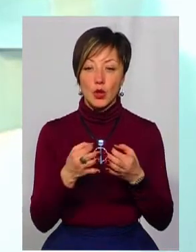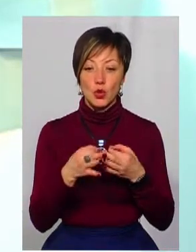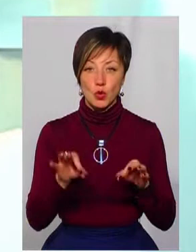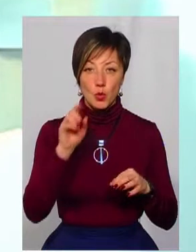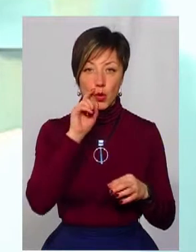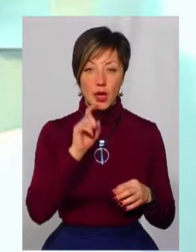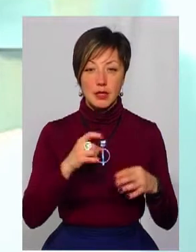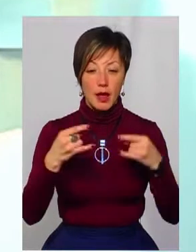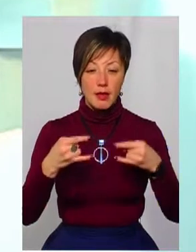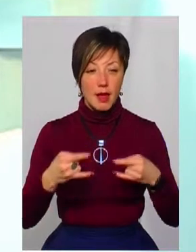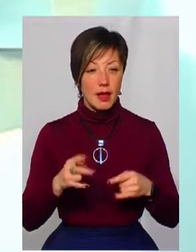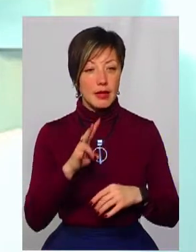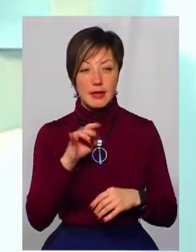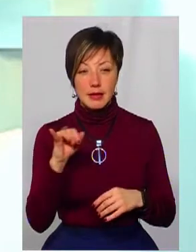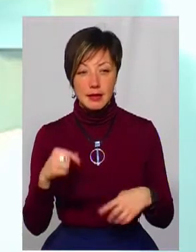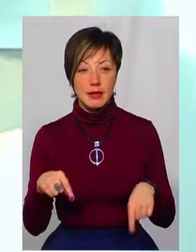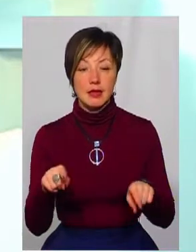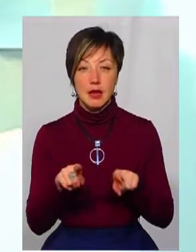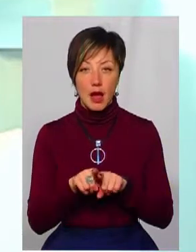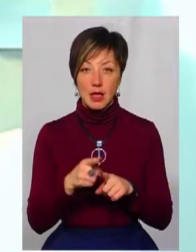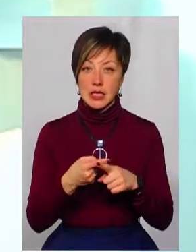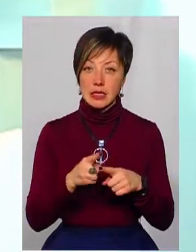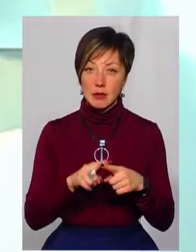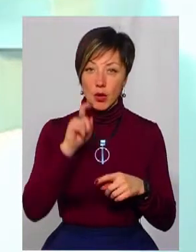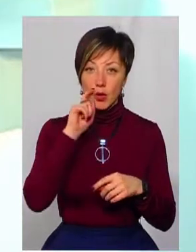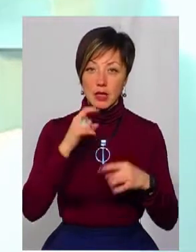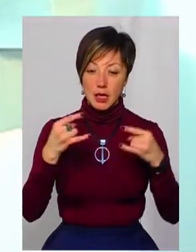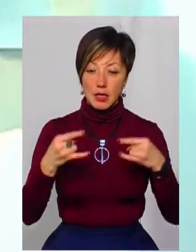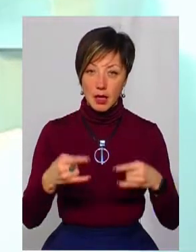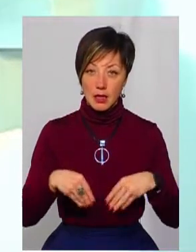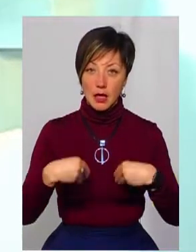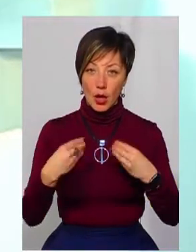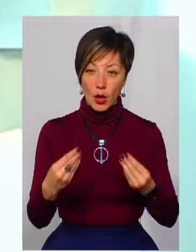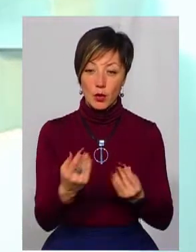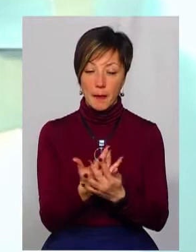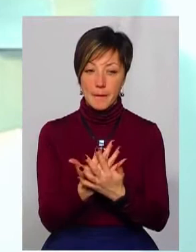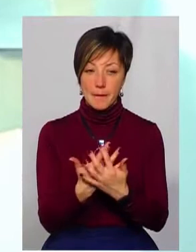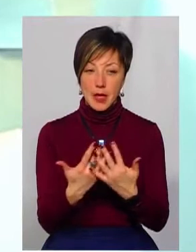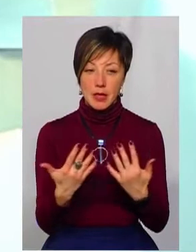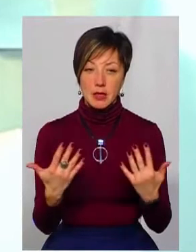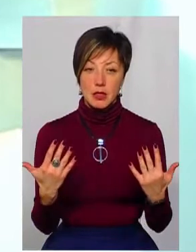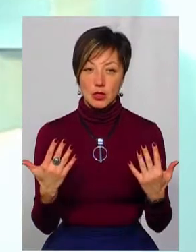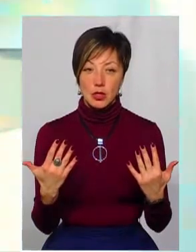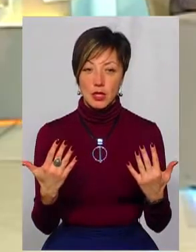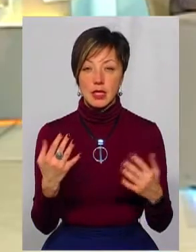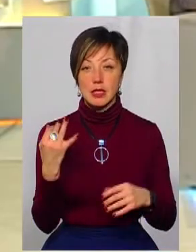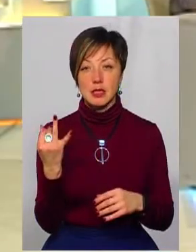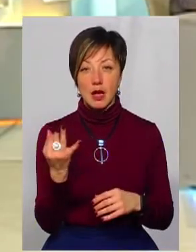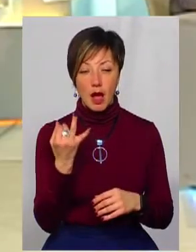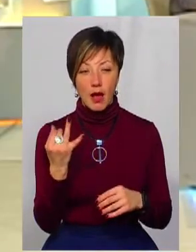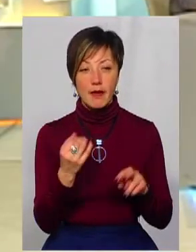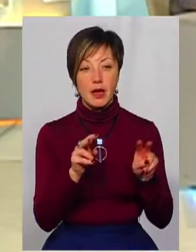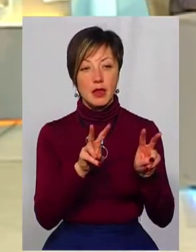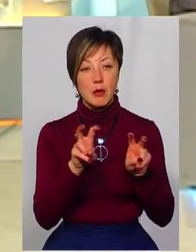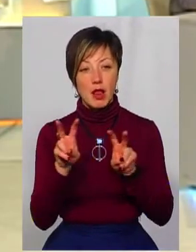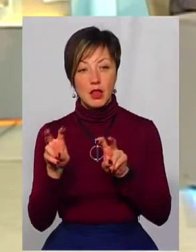українських каналів, ні, вони також з цими українськими каналами дають ще безліч цікавих